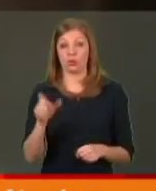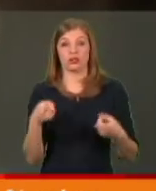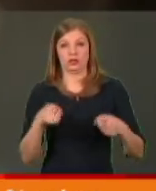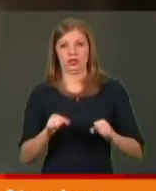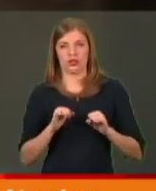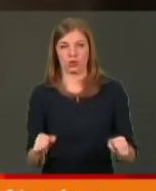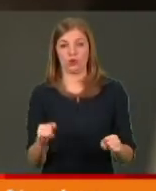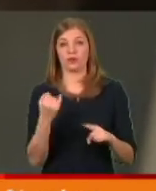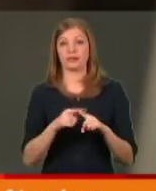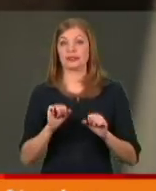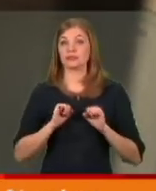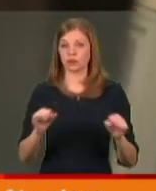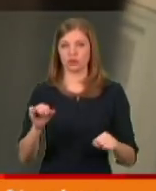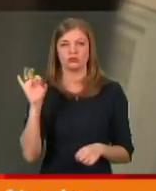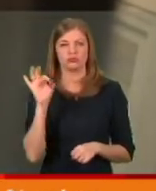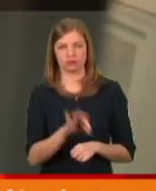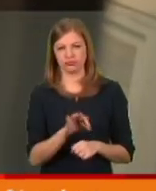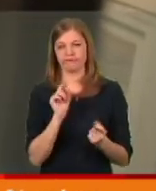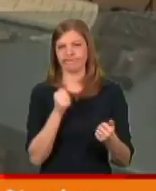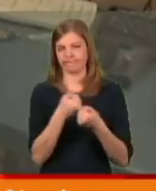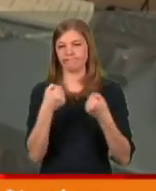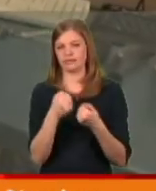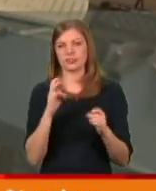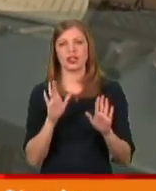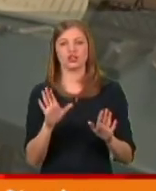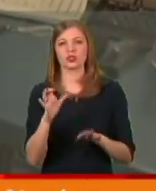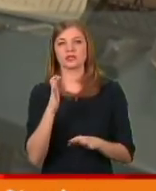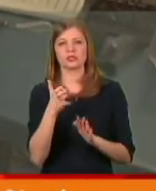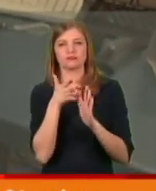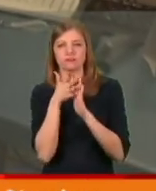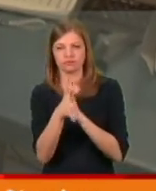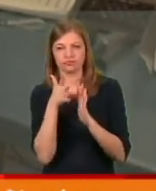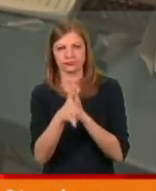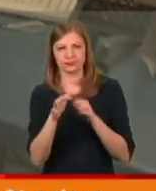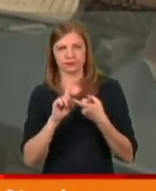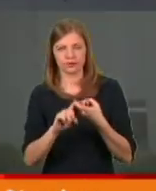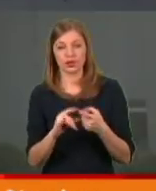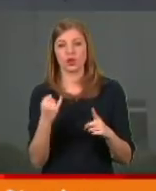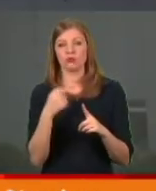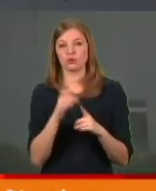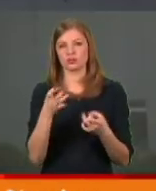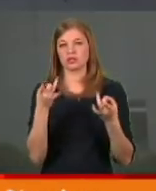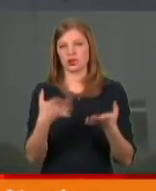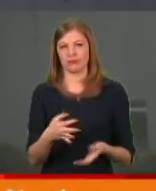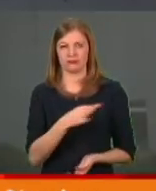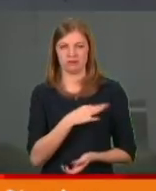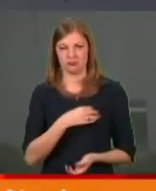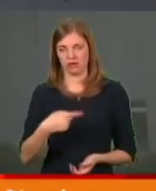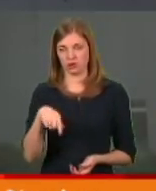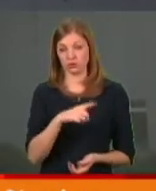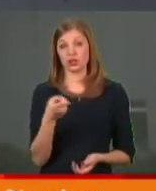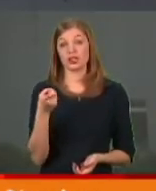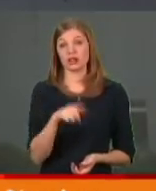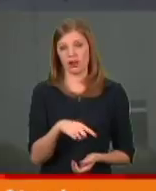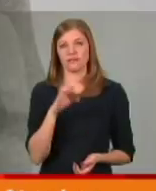герои. І цим героям часто доводиться стикатися не лише з радіаційним випромінюванням, а ще й з елементарною байдужістю.